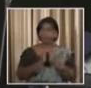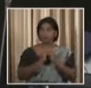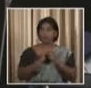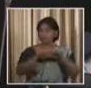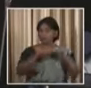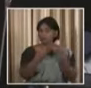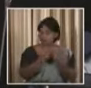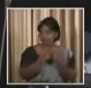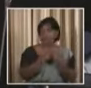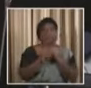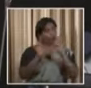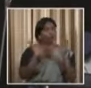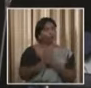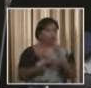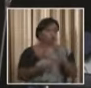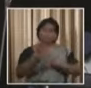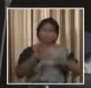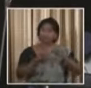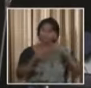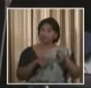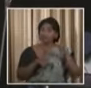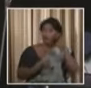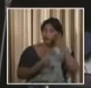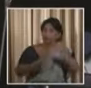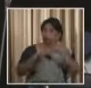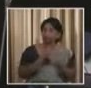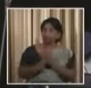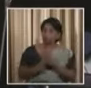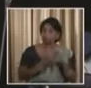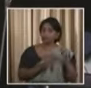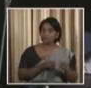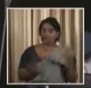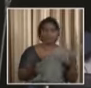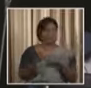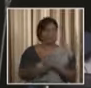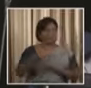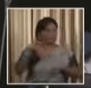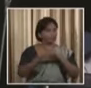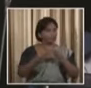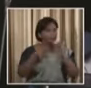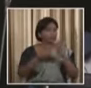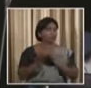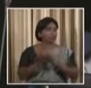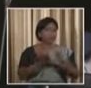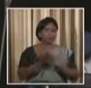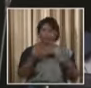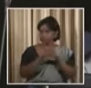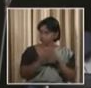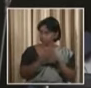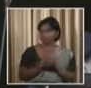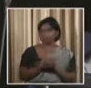සංගම මේ ඔක්කොමත් එක්ක අපි සාකච්ඡා කරලා ඒගොල්ලන්ගේ අදහසුත් අරගෙන මේකට උපරිම මට්ටමින් සාධාරණයක් වෙන විදිහට අන්තර්ගත කරලා